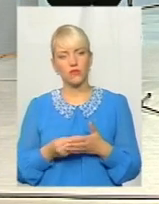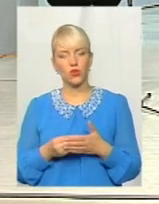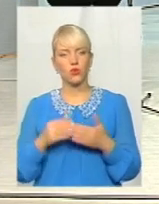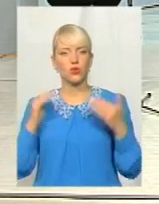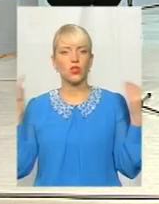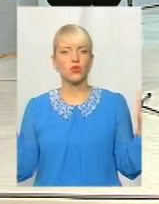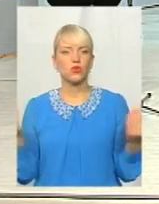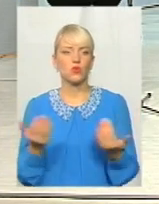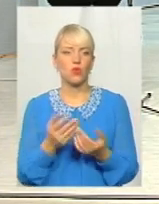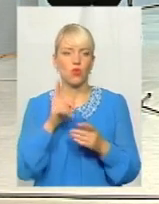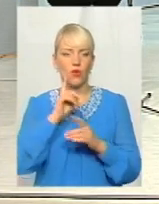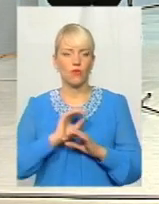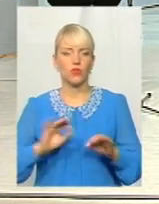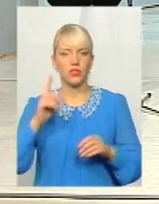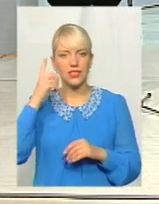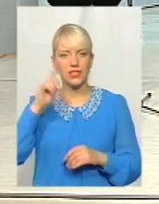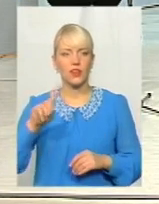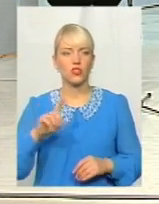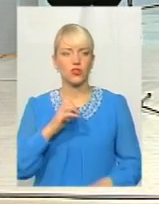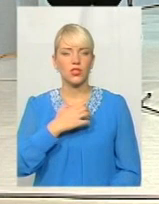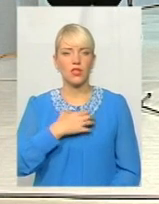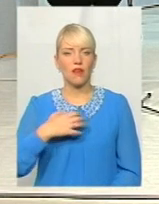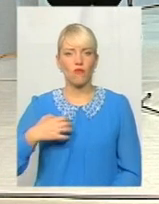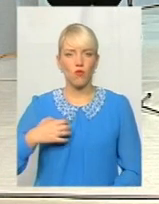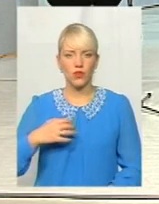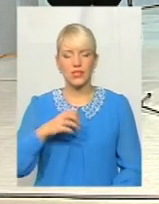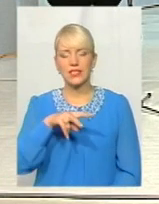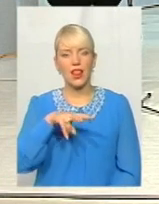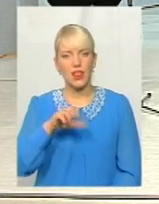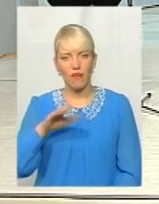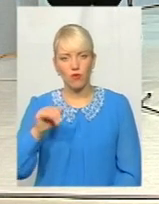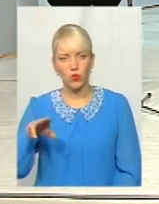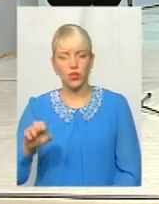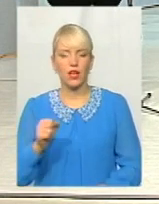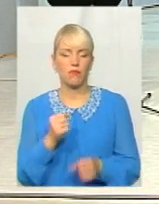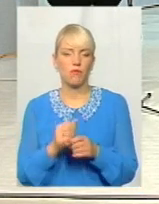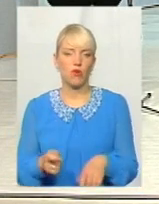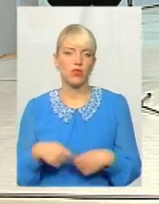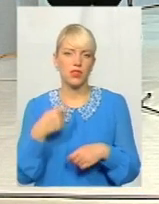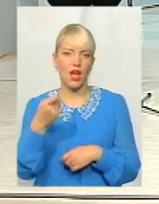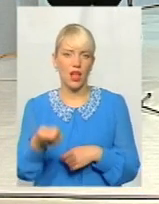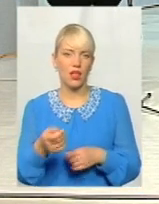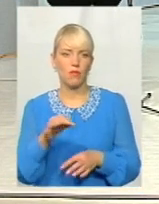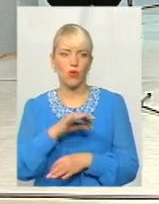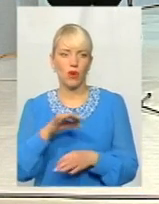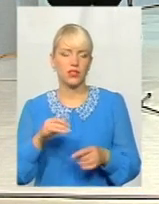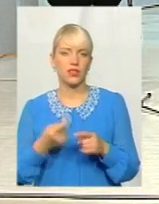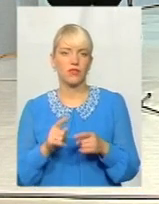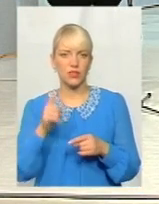комфорту. Знаю, що Славута зробила теж, подала проєкт, і один з проєктів став переможцем,